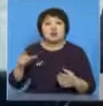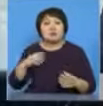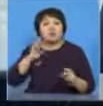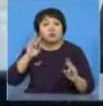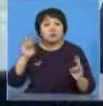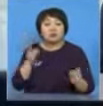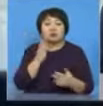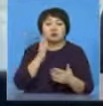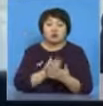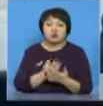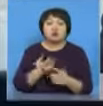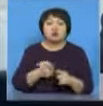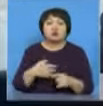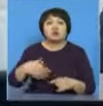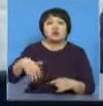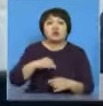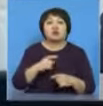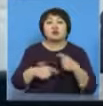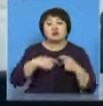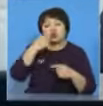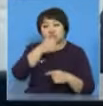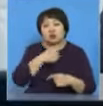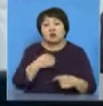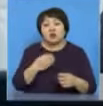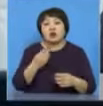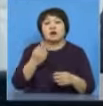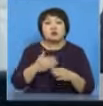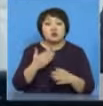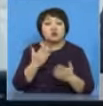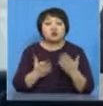атқан. Сондықтан осының барлығын келесі жылы бірігіп жасасақ, онда жаман болмайды.